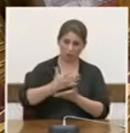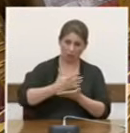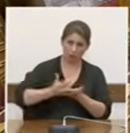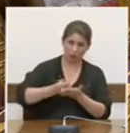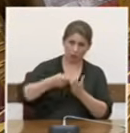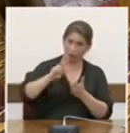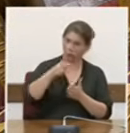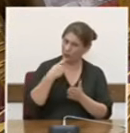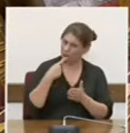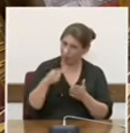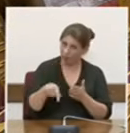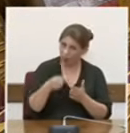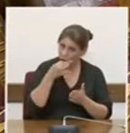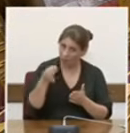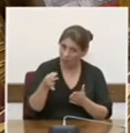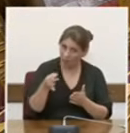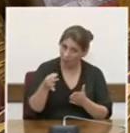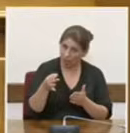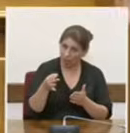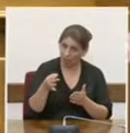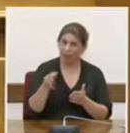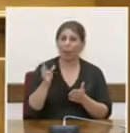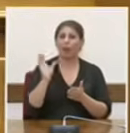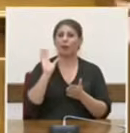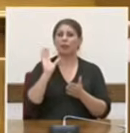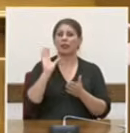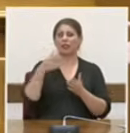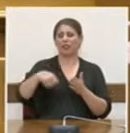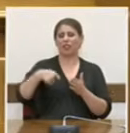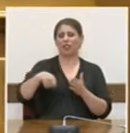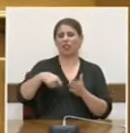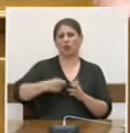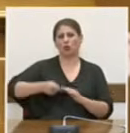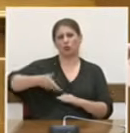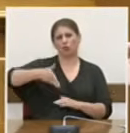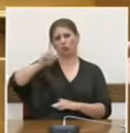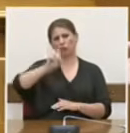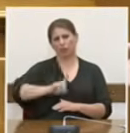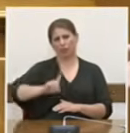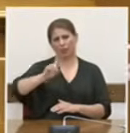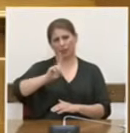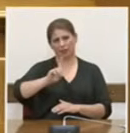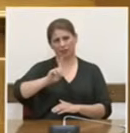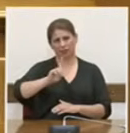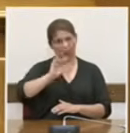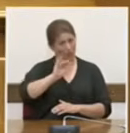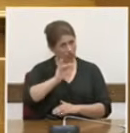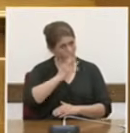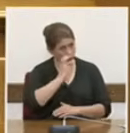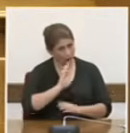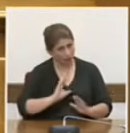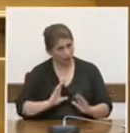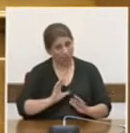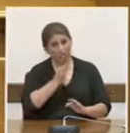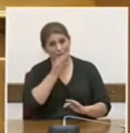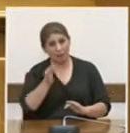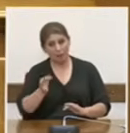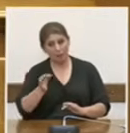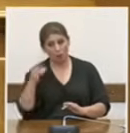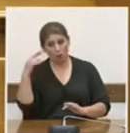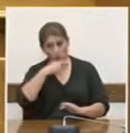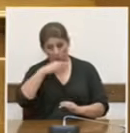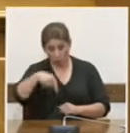Σκράκα? Μην γίνεστε συνήγορος του κύριου Μητσοτάκη, δεν χρειάζεται συνήγορο. Σας απαντώ, σας ρωτώ κάτι σοβαρό. Είπε ο Πρωθυπουργός εδώ.